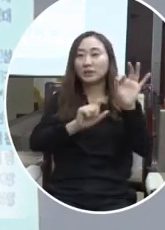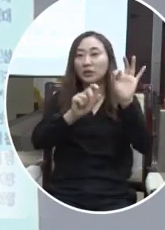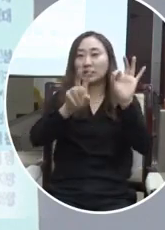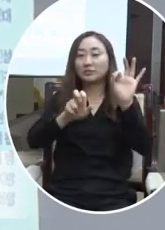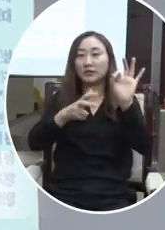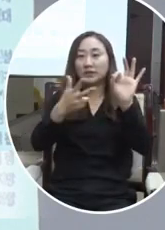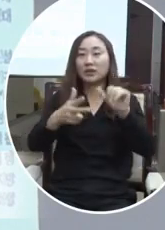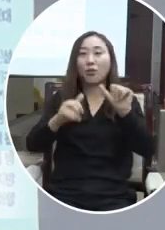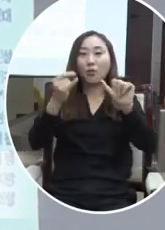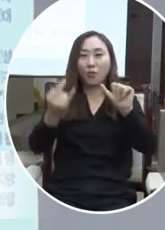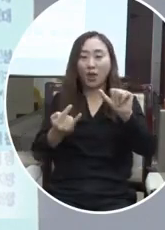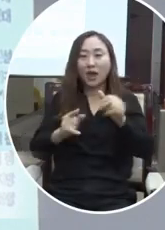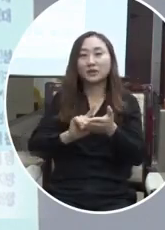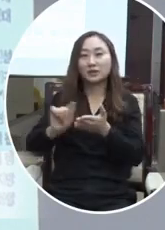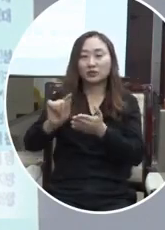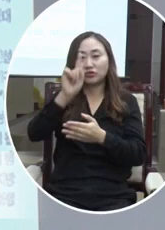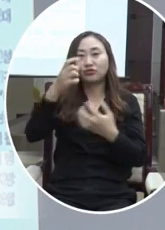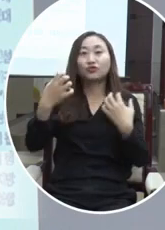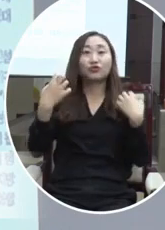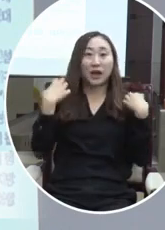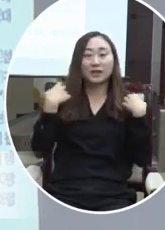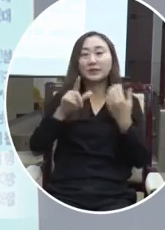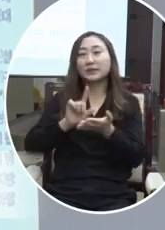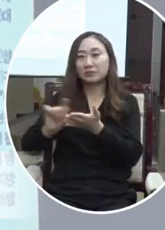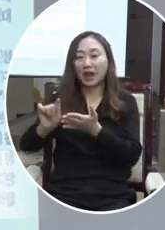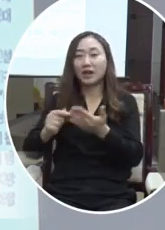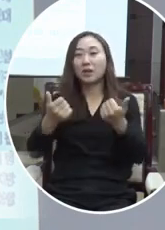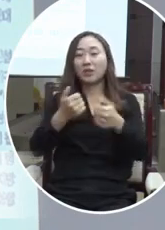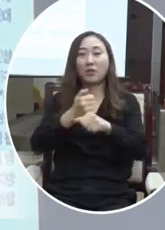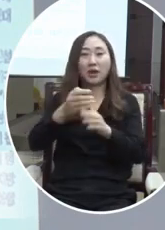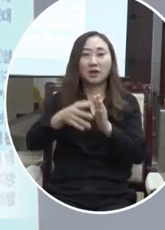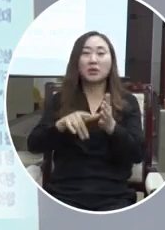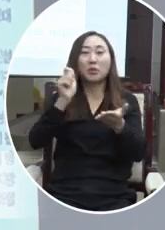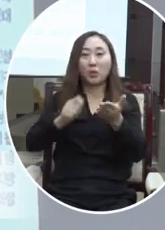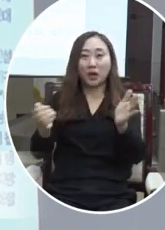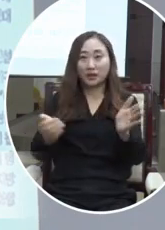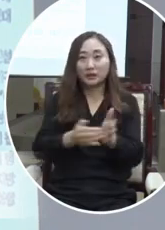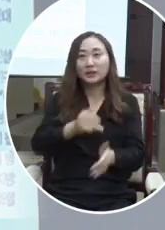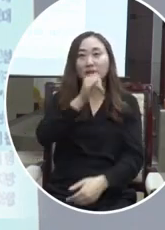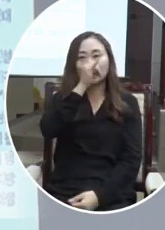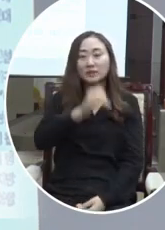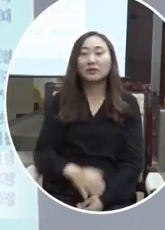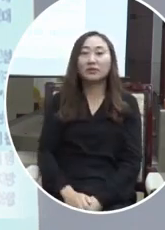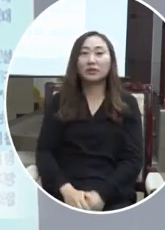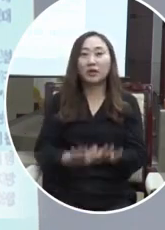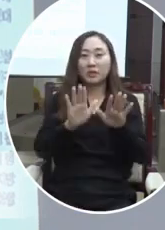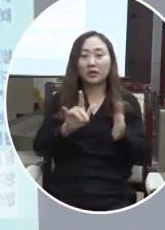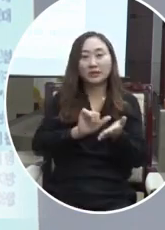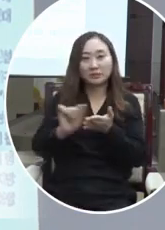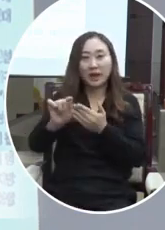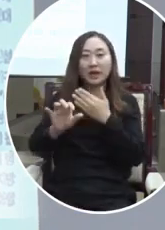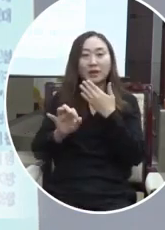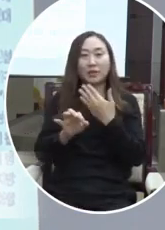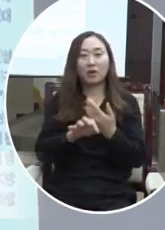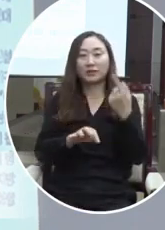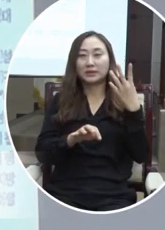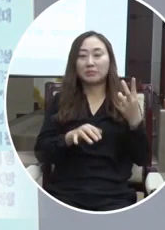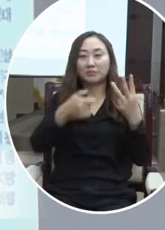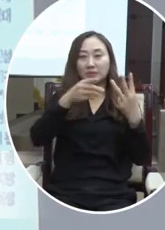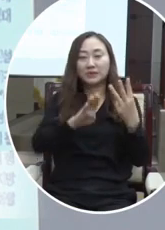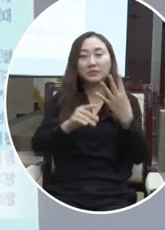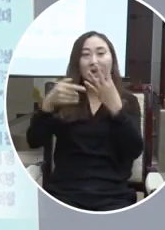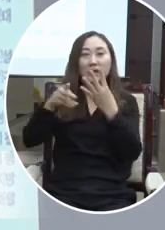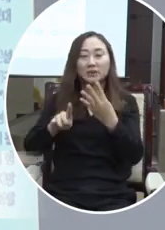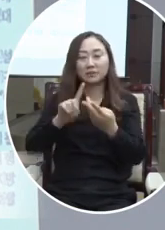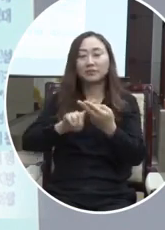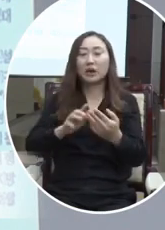10월 27일 열린 제5회 중앙지방협력회의를 통과했습니다. 이는 지자체의 시도 3급, 시군구 4급